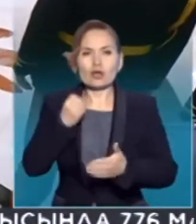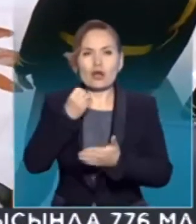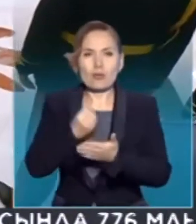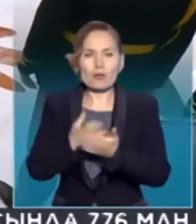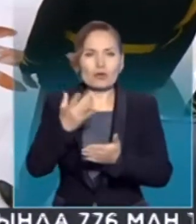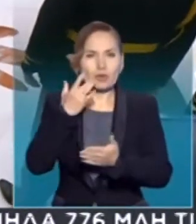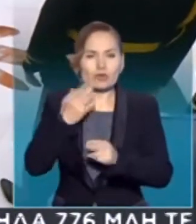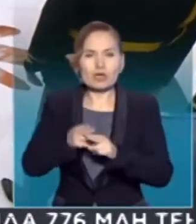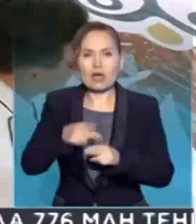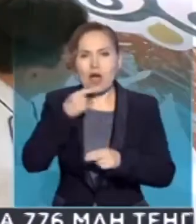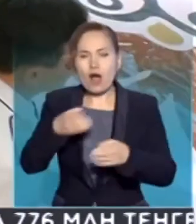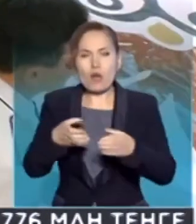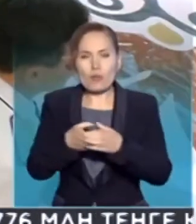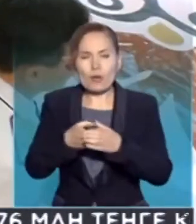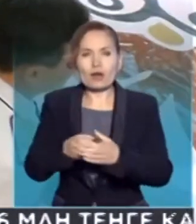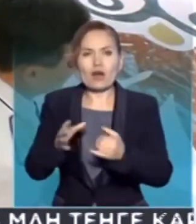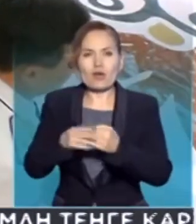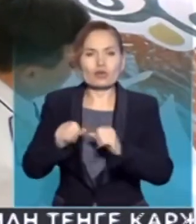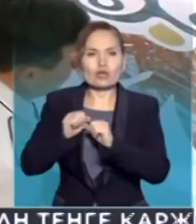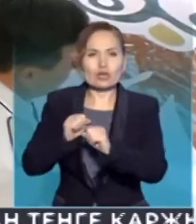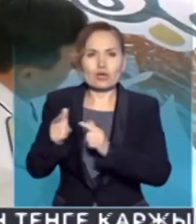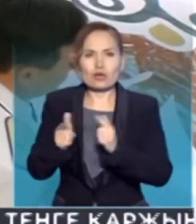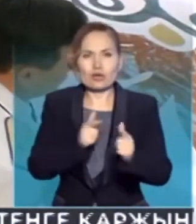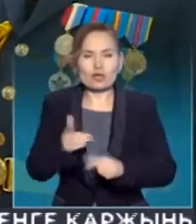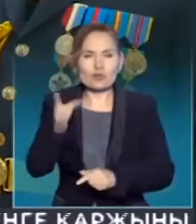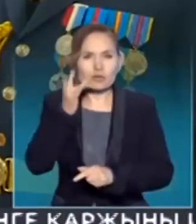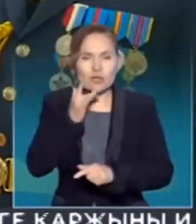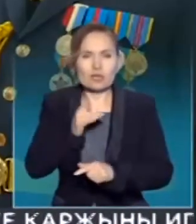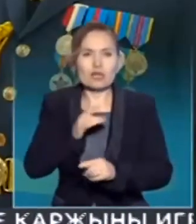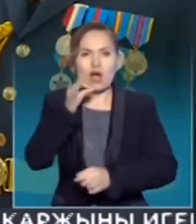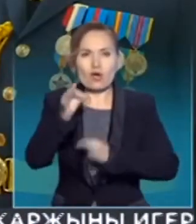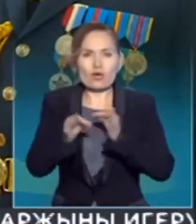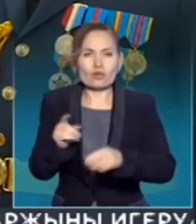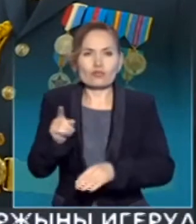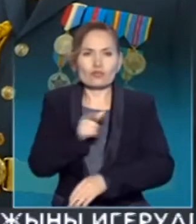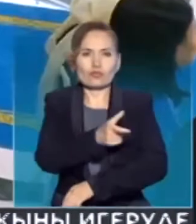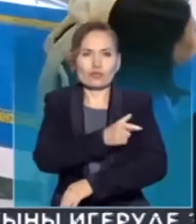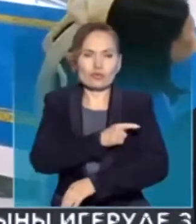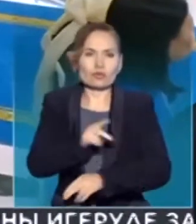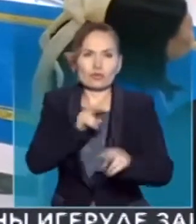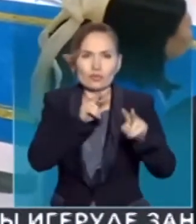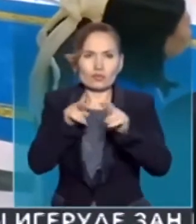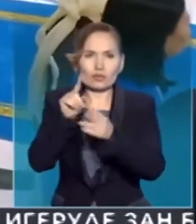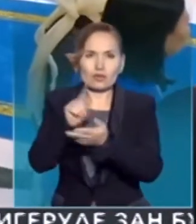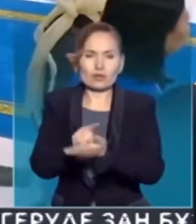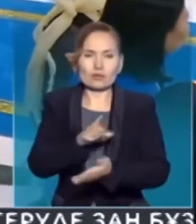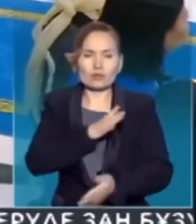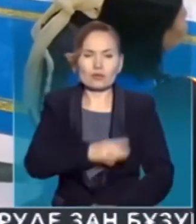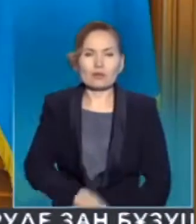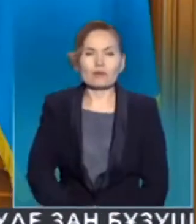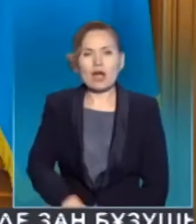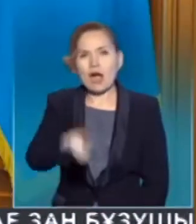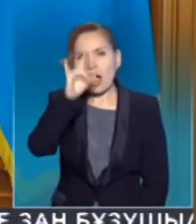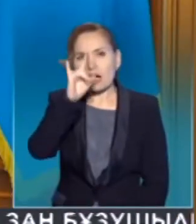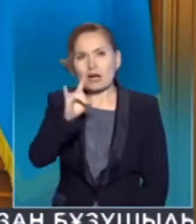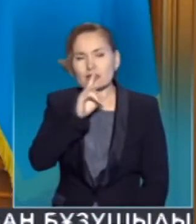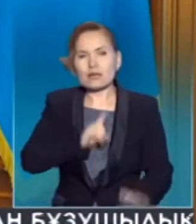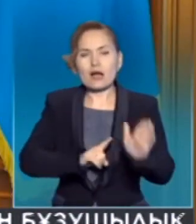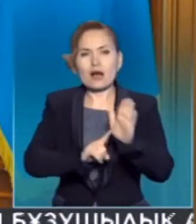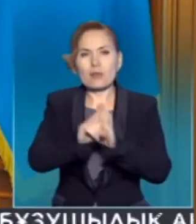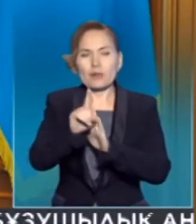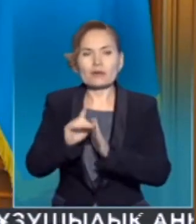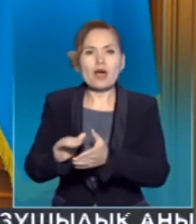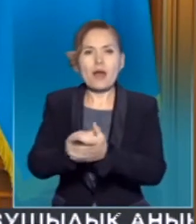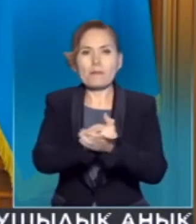құндылықтарды қарулы күштеріміз бен құқық қорғау органдары кірпік қақпай күзетуі тиіс. Қазақстан әуел бастан бейбіт